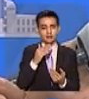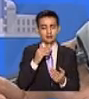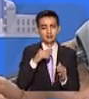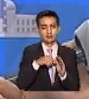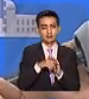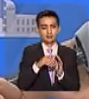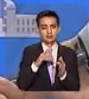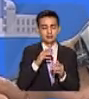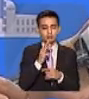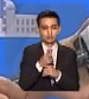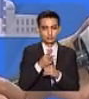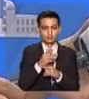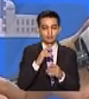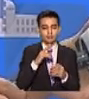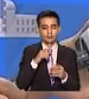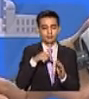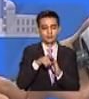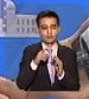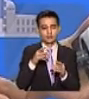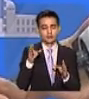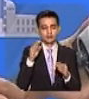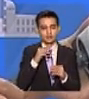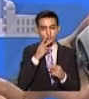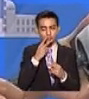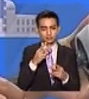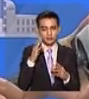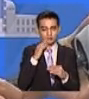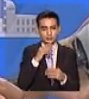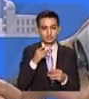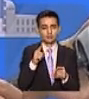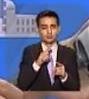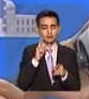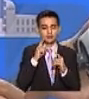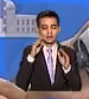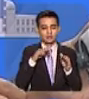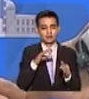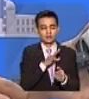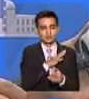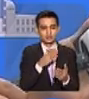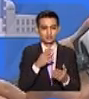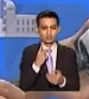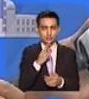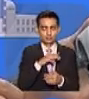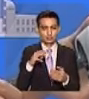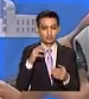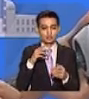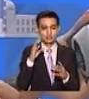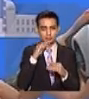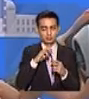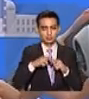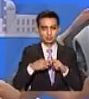прямую трансляцию того, что происходит там в зале заседаний. То есть миллион способов, как решить эту